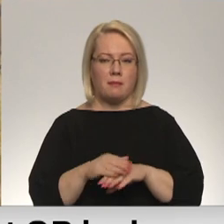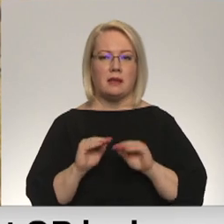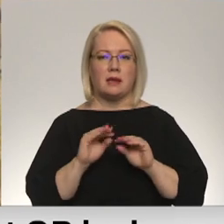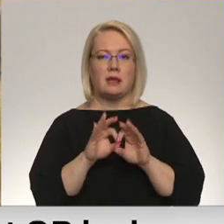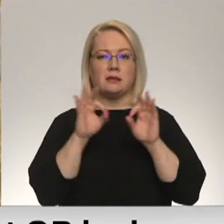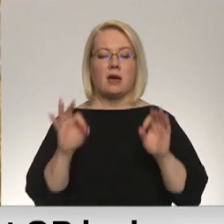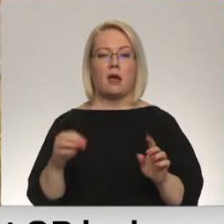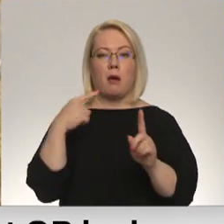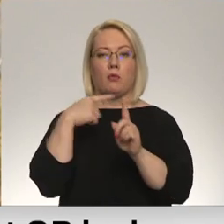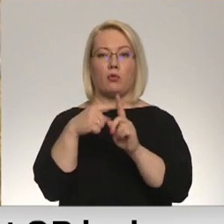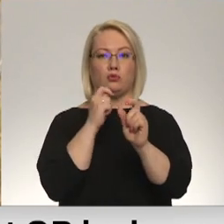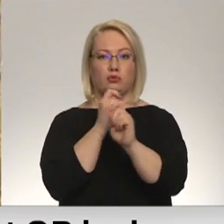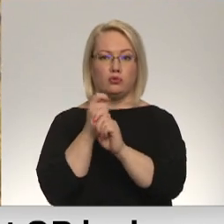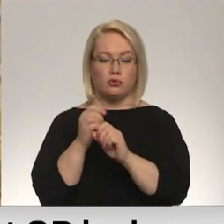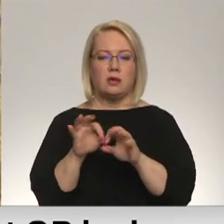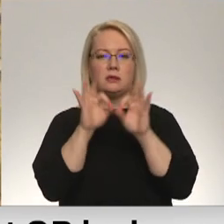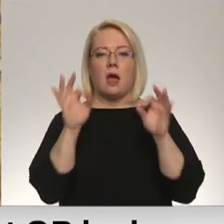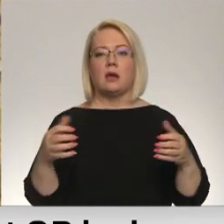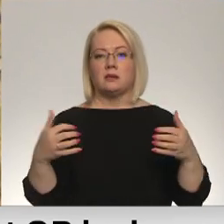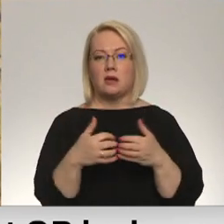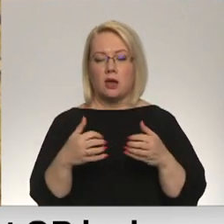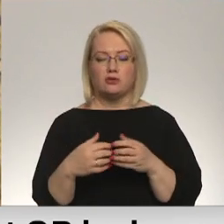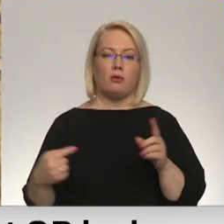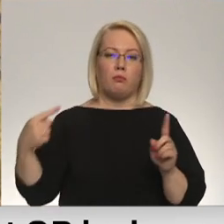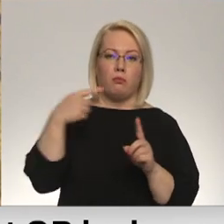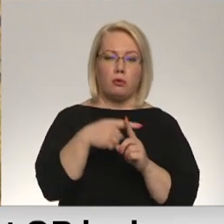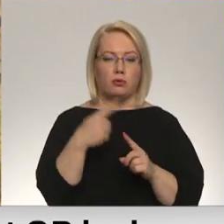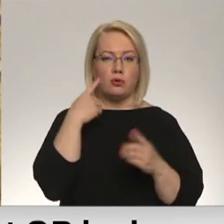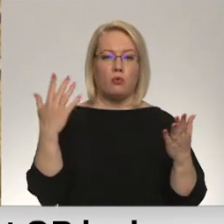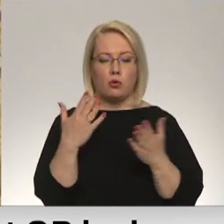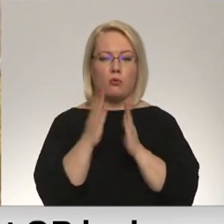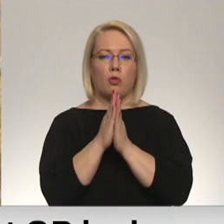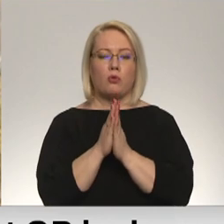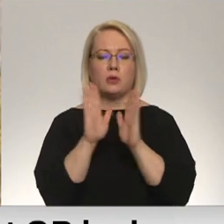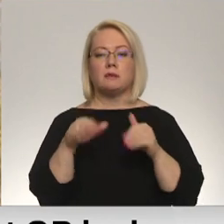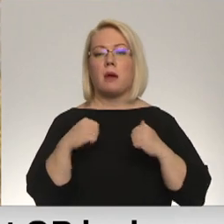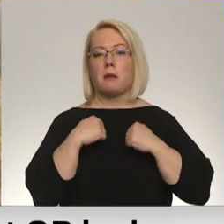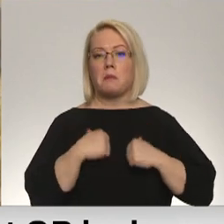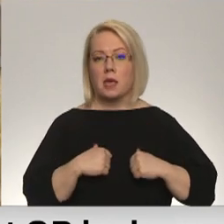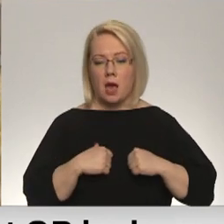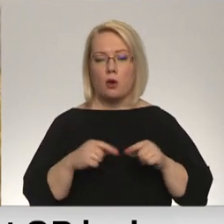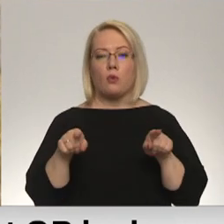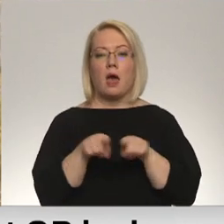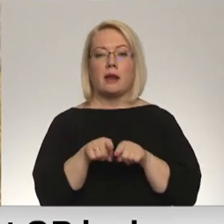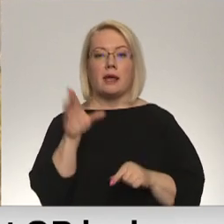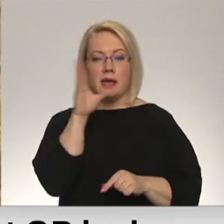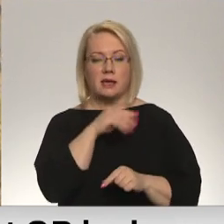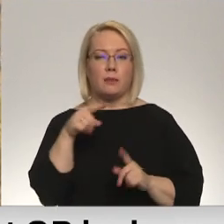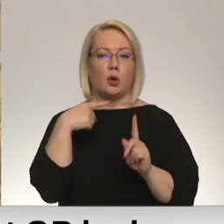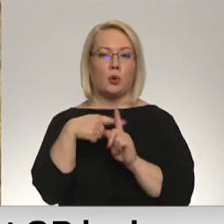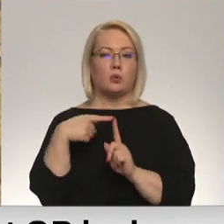karš. Un līdz ar to tad pievienojam šo svarīgo nodomu lūgties par mieru. Un arī bija iespēja šajā krusta